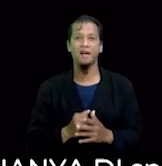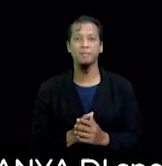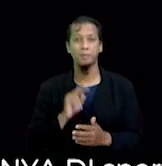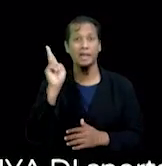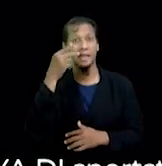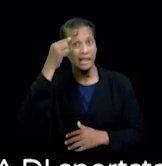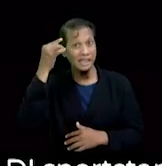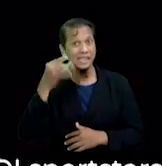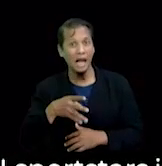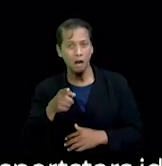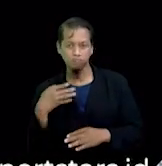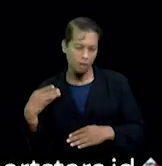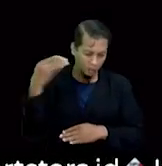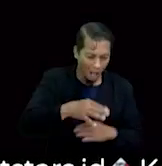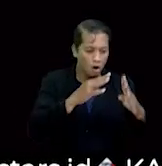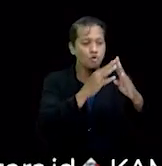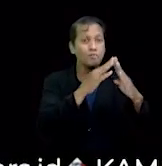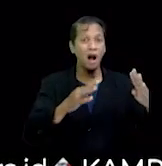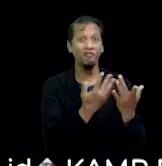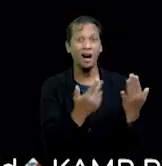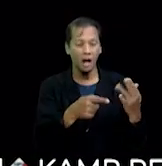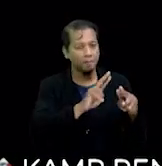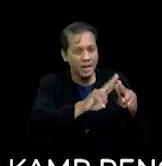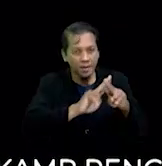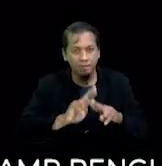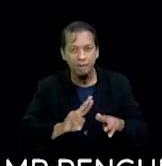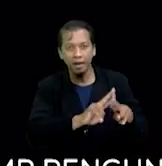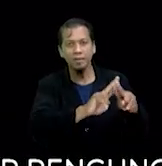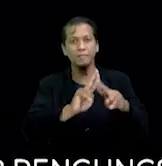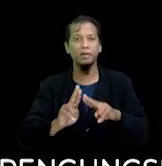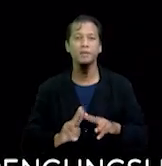setempat saat ini memperbaiki rumah warga yang rusak Timur